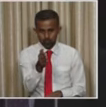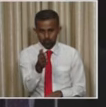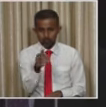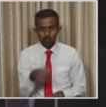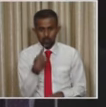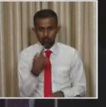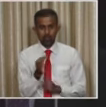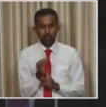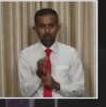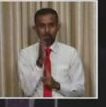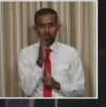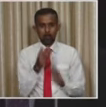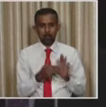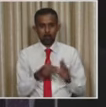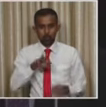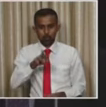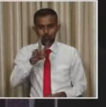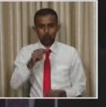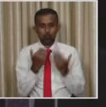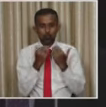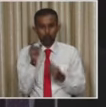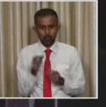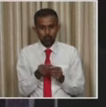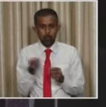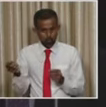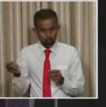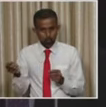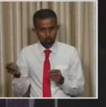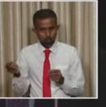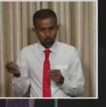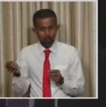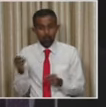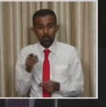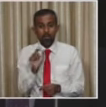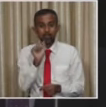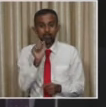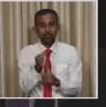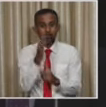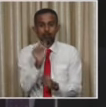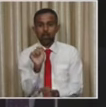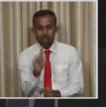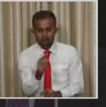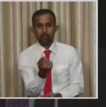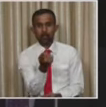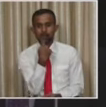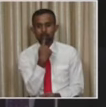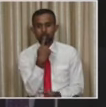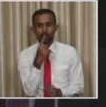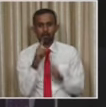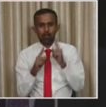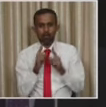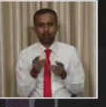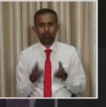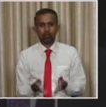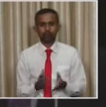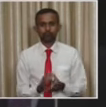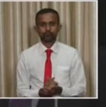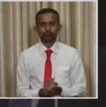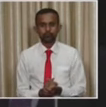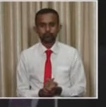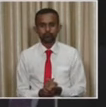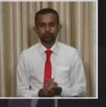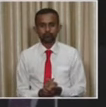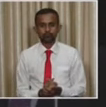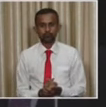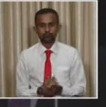මෙතන කිව්වා ජනාධිපතිවරයා මිලියන 320ක් උපදේශකයන්ට ගන්නවා කියලා. අන්නේ ජනාධිපති කවුද කියලා කියන්නේ එච්චරයි. ආයි කතා බලන්න ඔබතුමා මෙතන